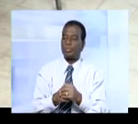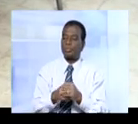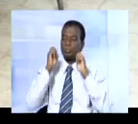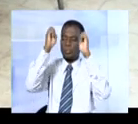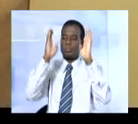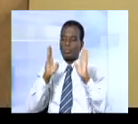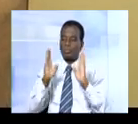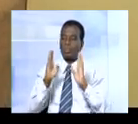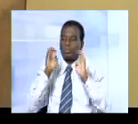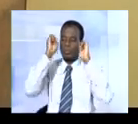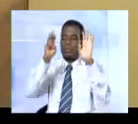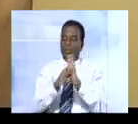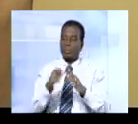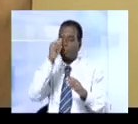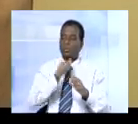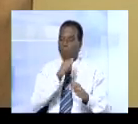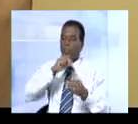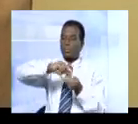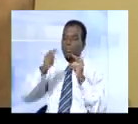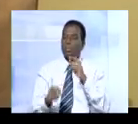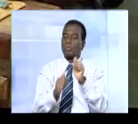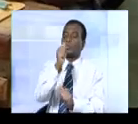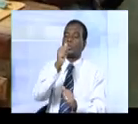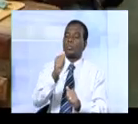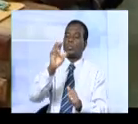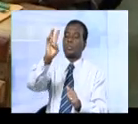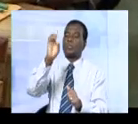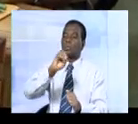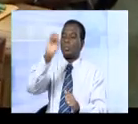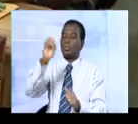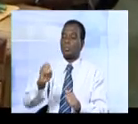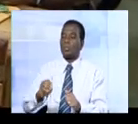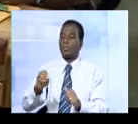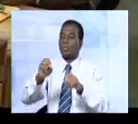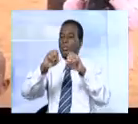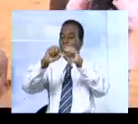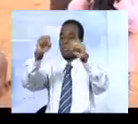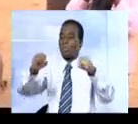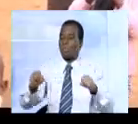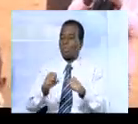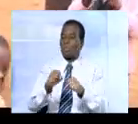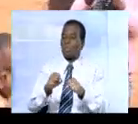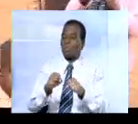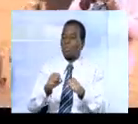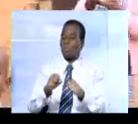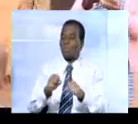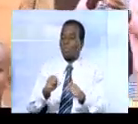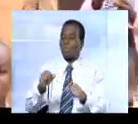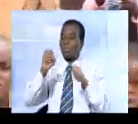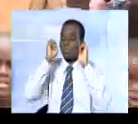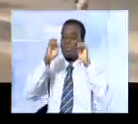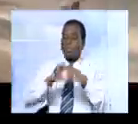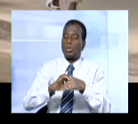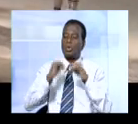L'enseignement privé représente aujourd'hui plus de 70% du système éducatif ivoirien, au dire de la mutuelle des enseignants du privé de